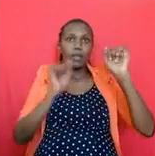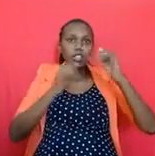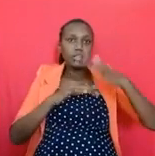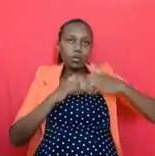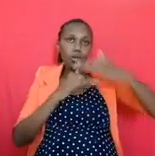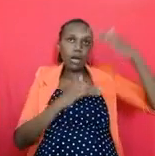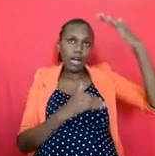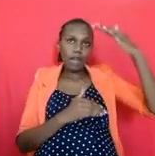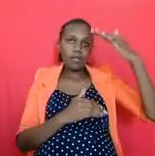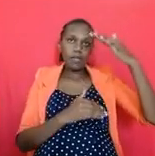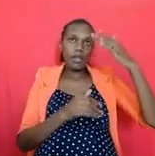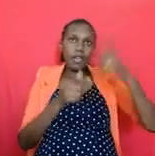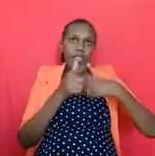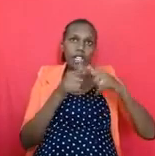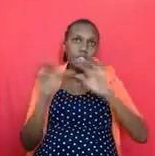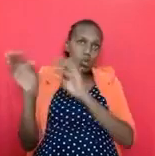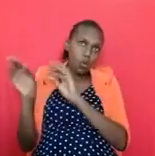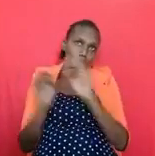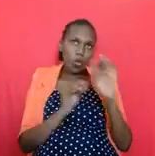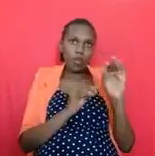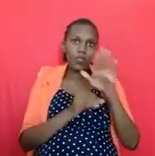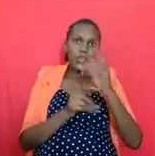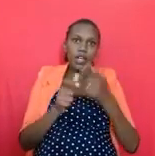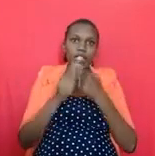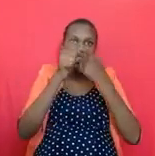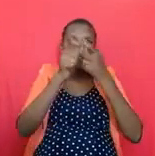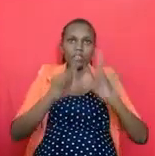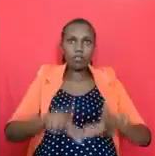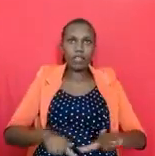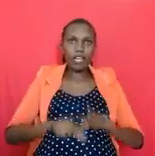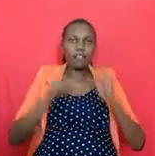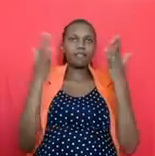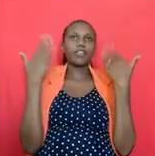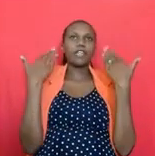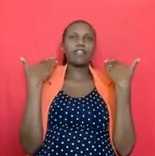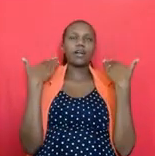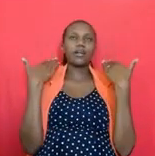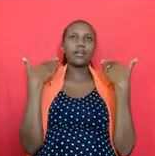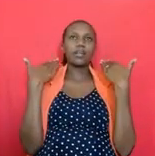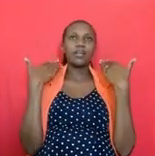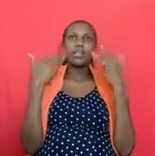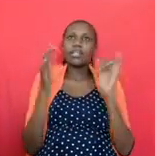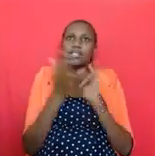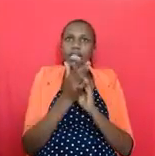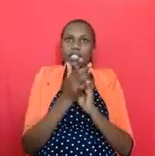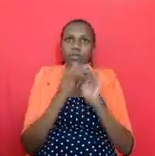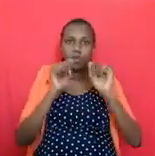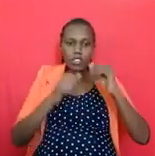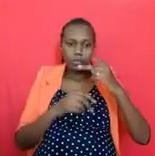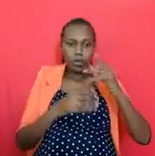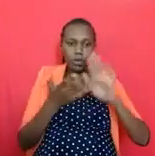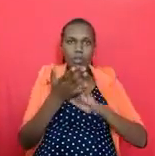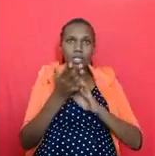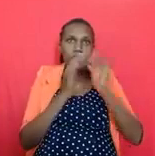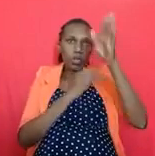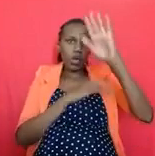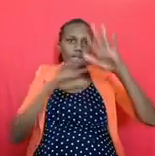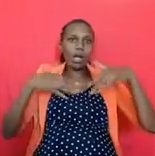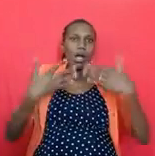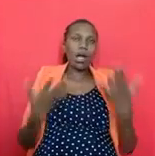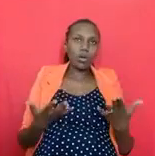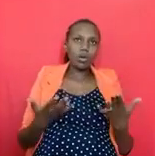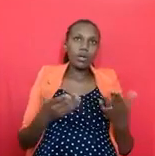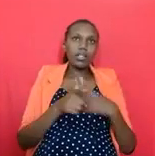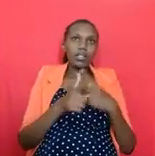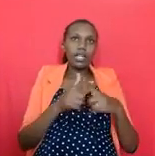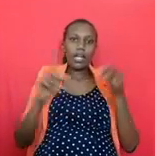umbuke nigetha ukinyira kiheo kia muoyo wa tene na tene uria waguo ni guthii ukigocithagia Ngai